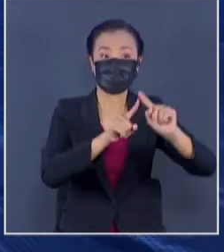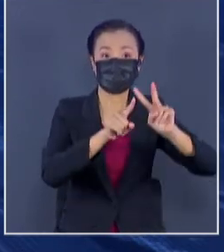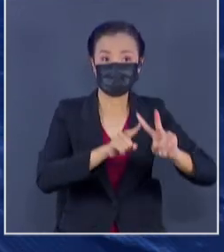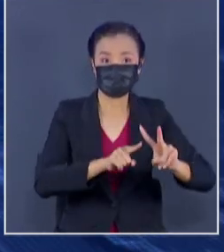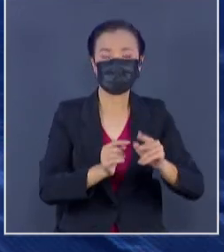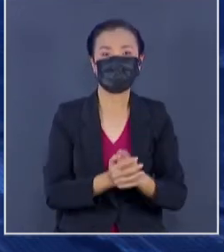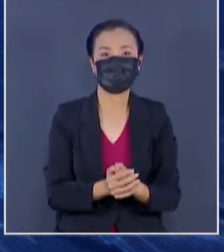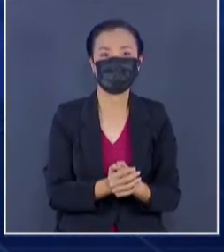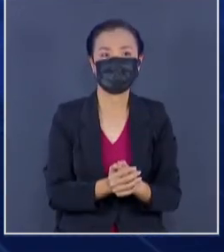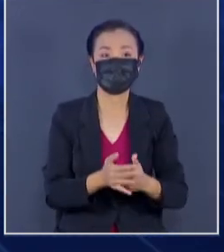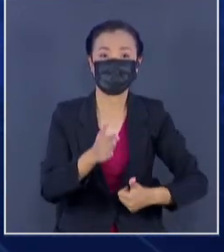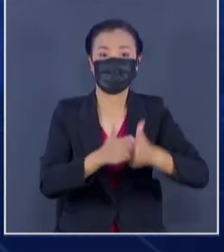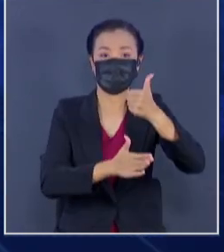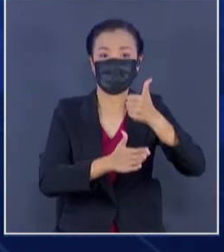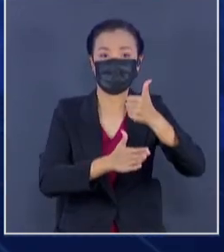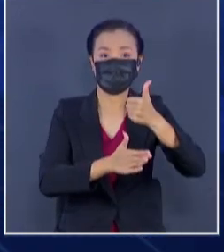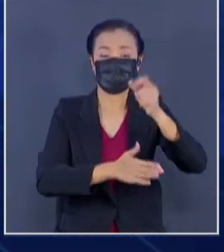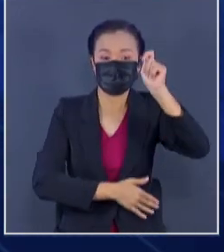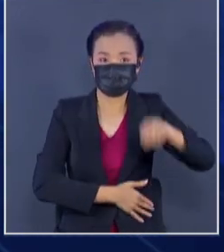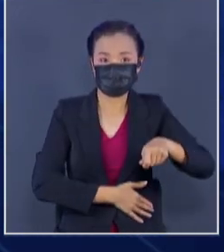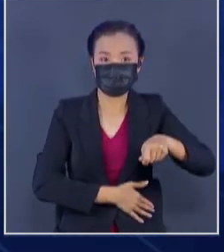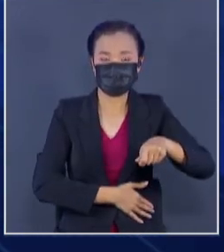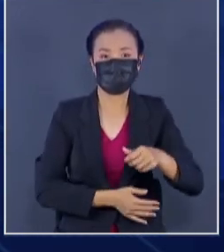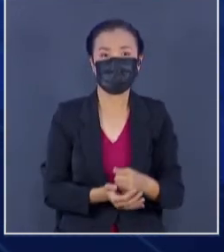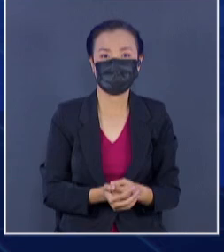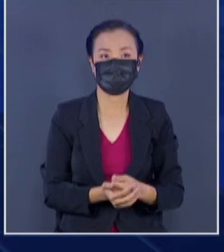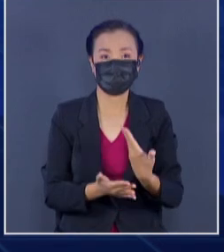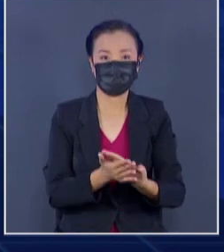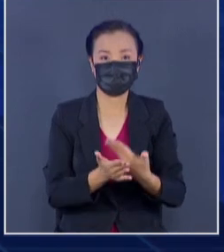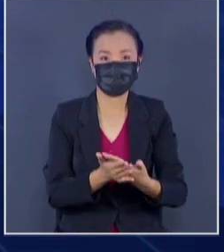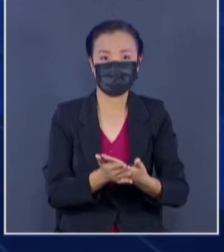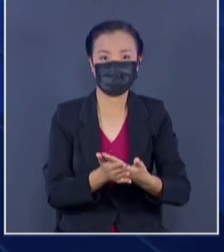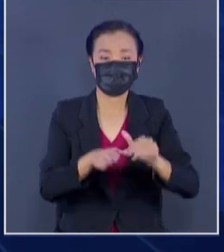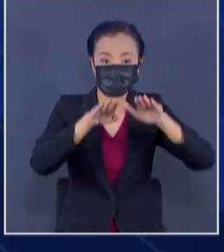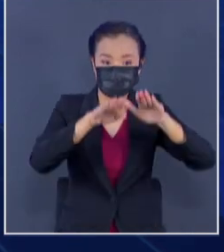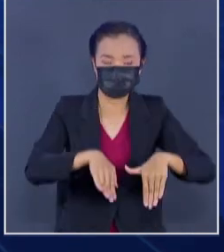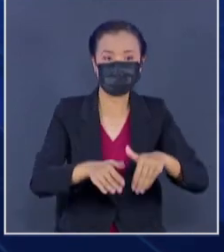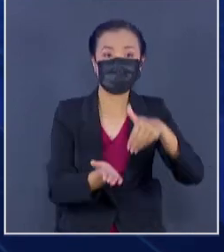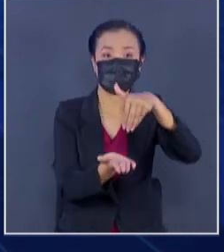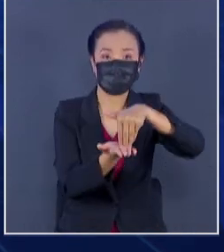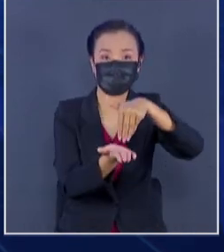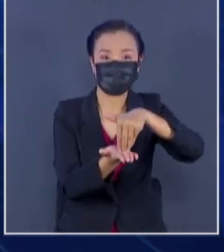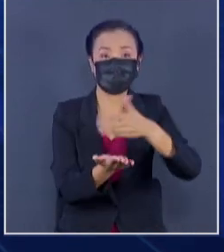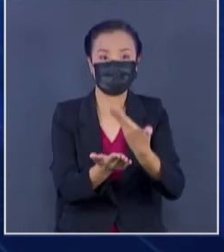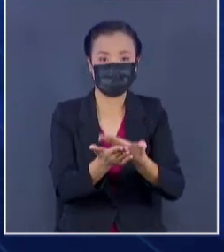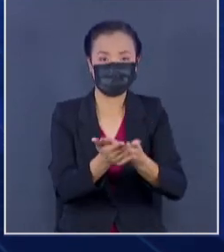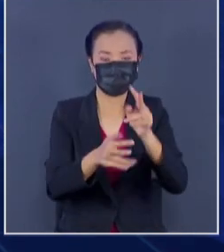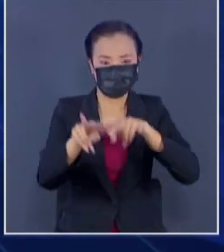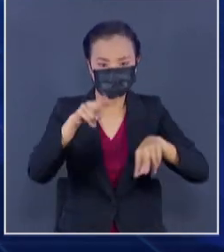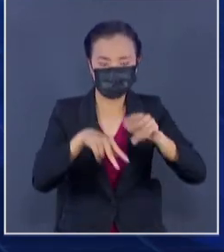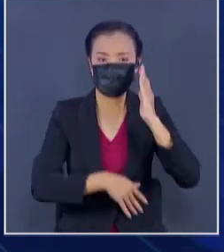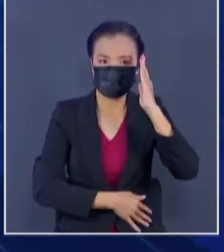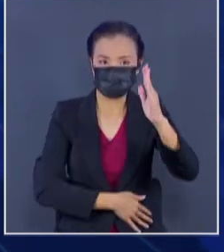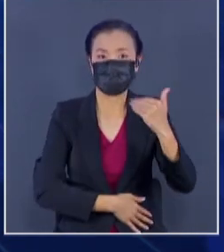ซึ่งสุดท้ายผู้ที่ชนะการประมูลคือผู้ที่เสนอราคาต่ำกว่าราคากลางต้องมีการตรวจสอบกันต่